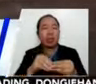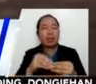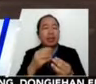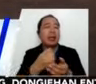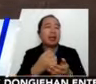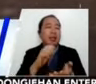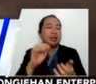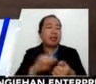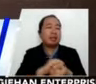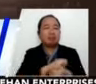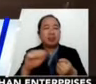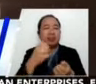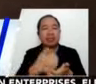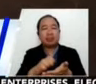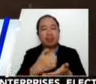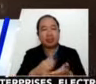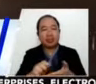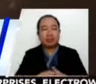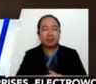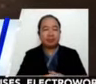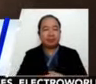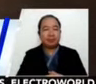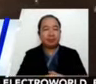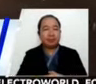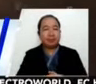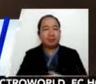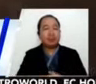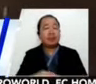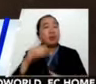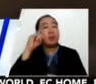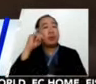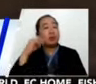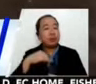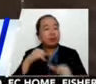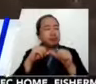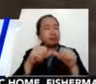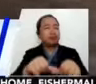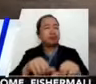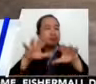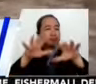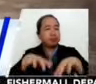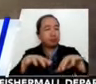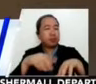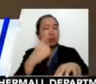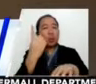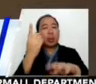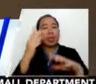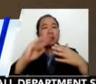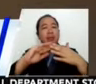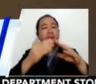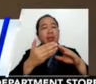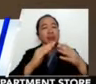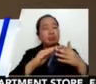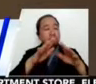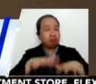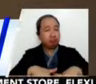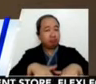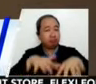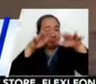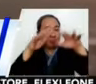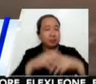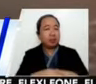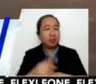Ito naman ang resulta ng malakas na ulan kagabi. Binaha ang isang subdivision sa Davao City. Ang pick-up na ito,